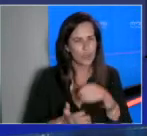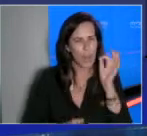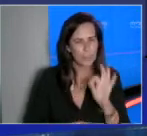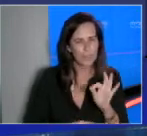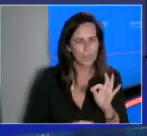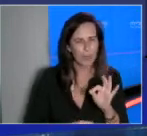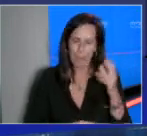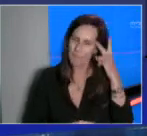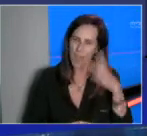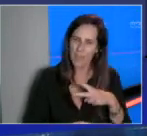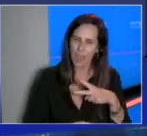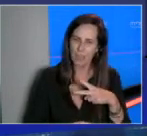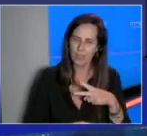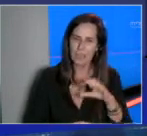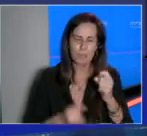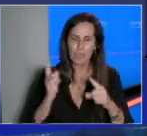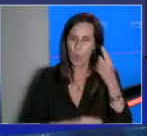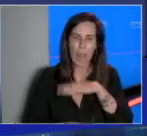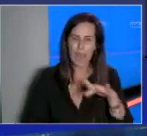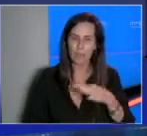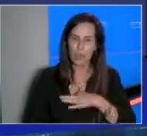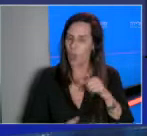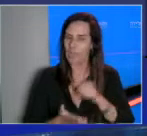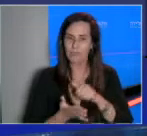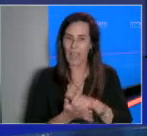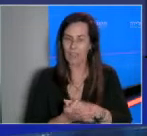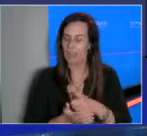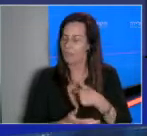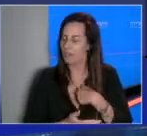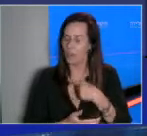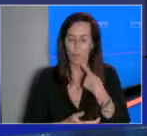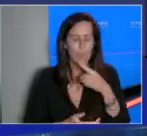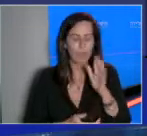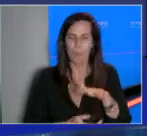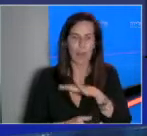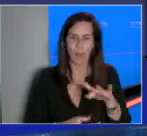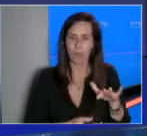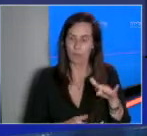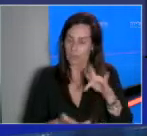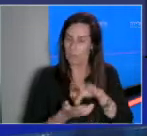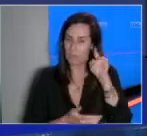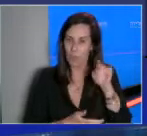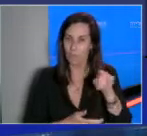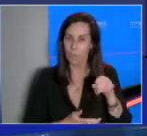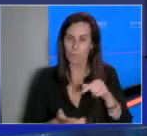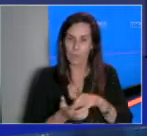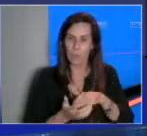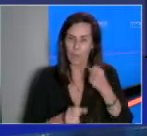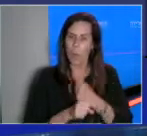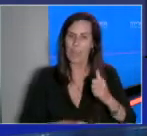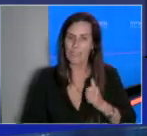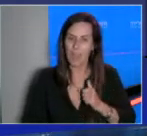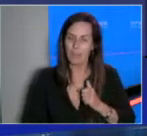הפגיעה בהבנה של אם זה קורה לילדים שלנו חס וחלילה, ואני מדבר גם על הילדים שנמצאים שם כתוצאה מפעולה